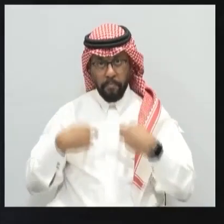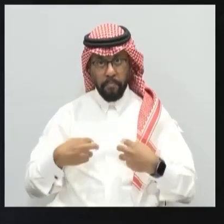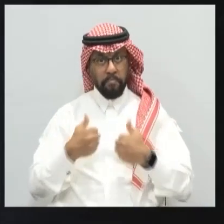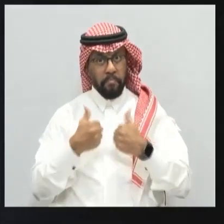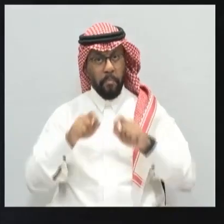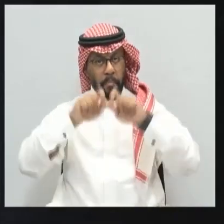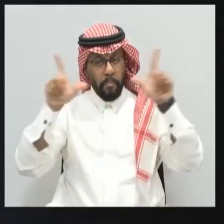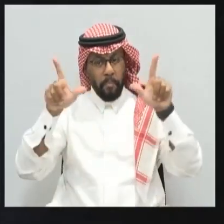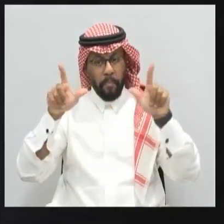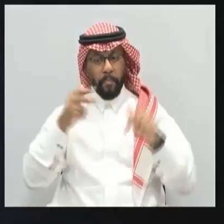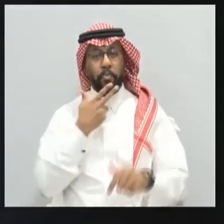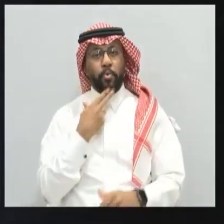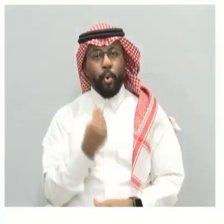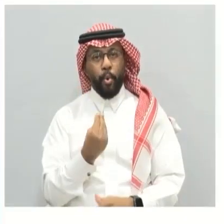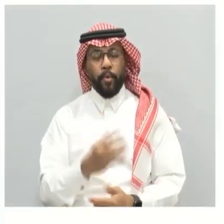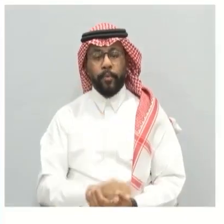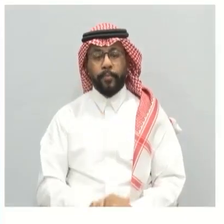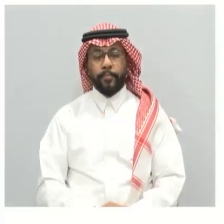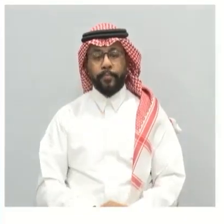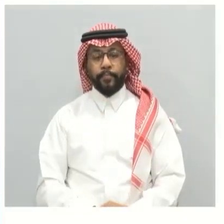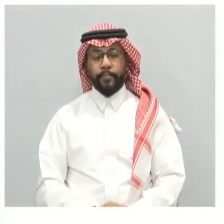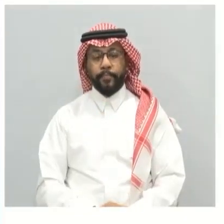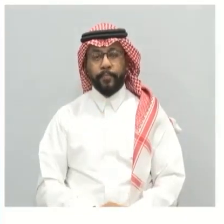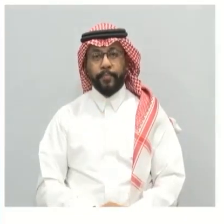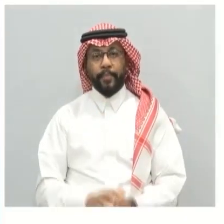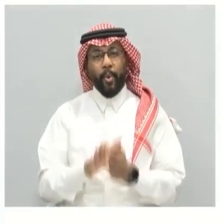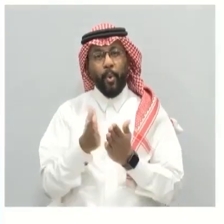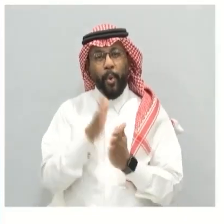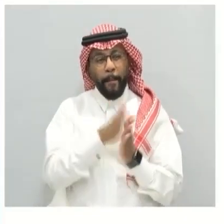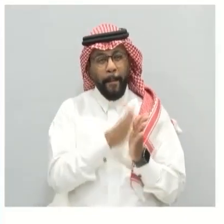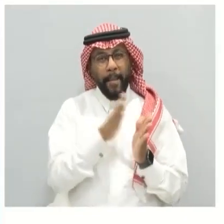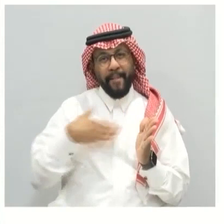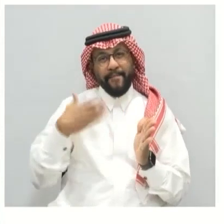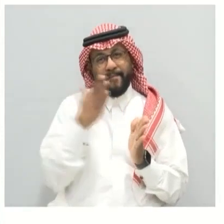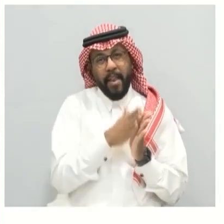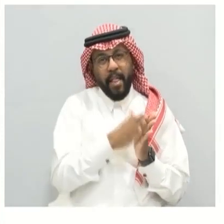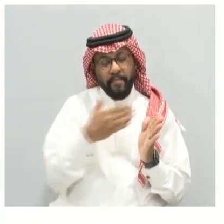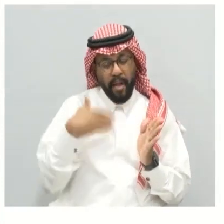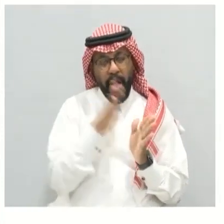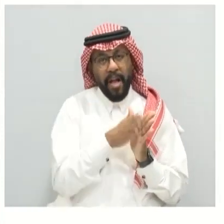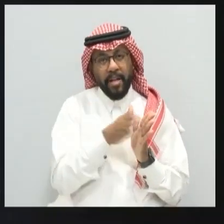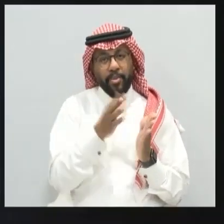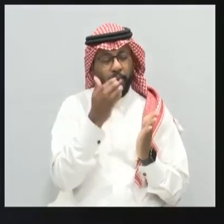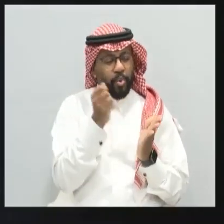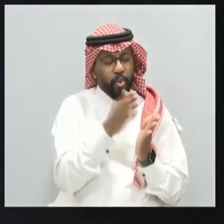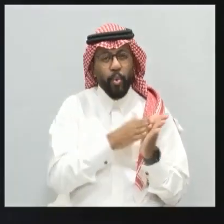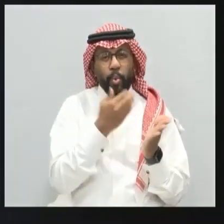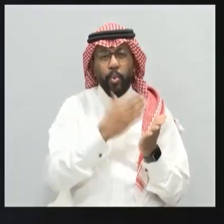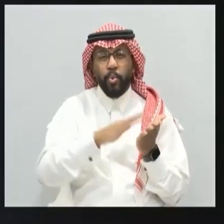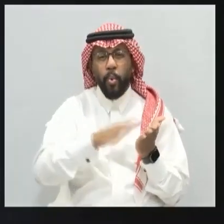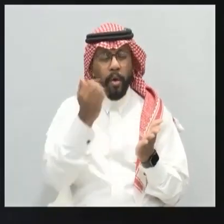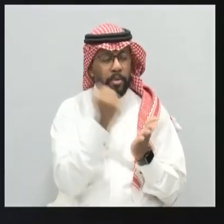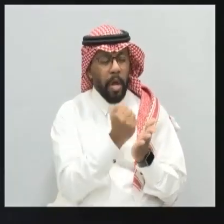ومظهر حسن كذلك ان تحضر معك مستنداتك التي تحتاجها من صور المستندات من